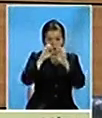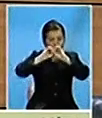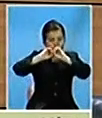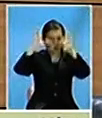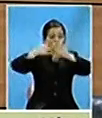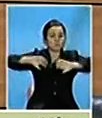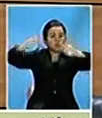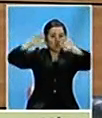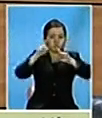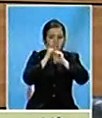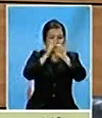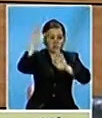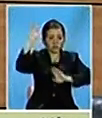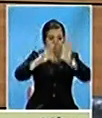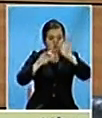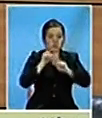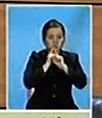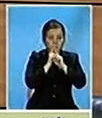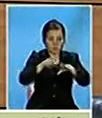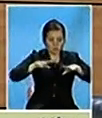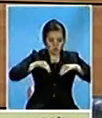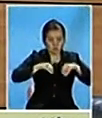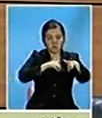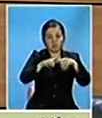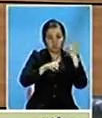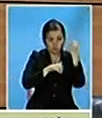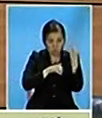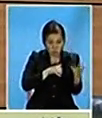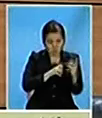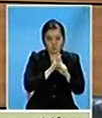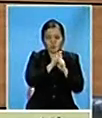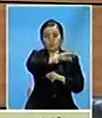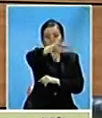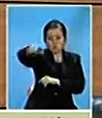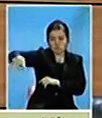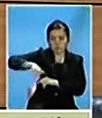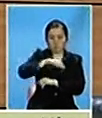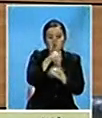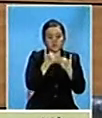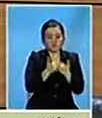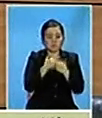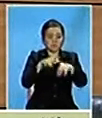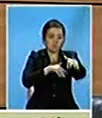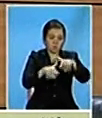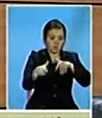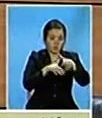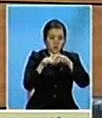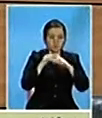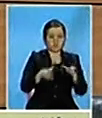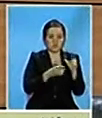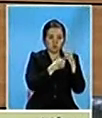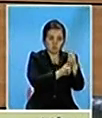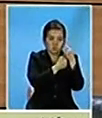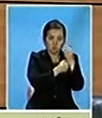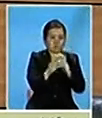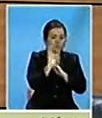าธิปไตยนี่โดยอาศัยเสียงของตัวแทนประชาชนในรัฐสภาแทนที่ชาวบ้านจะได้ลุกขึ้นมาประท้ว